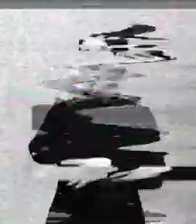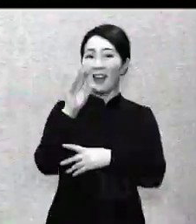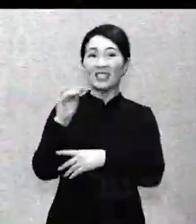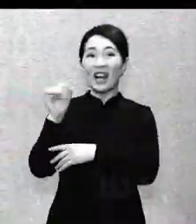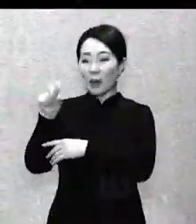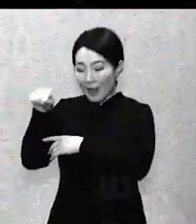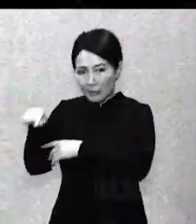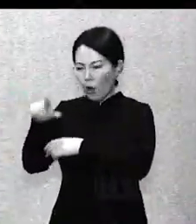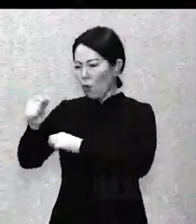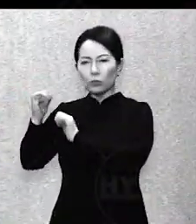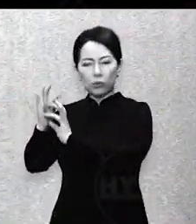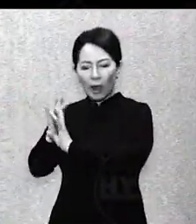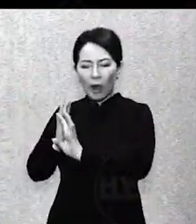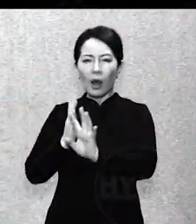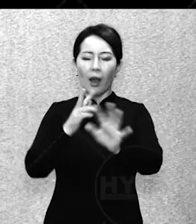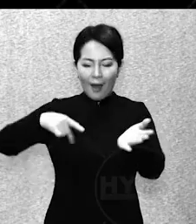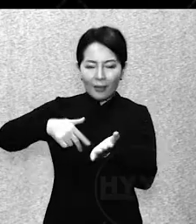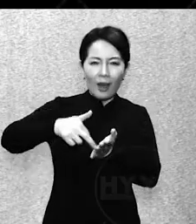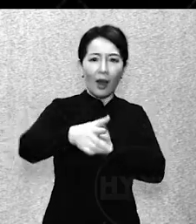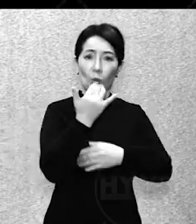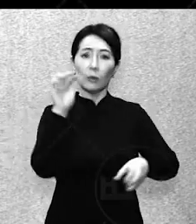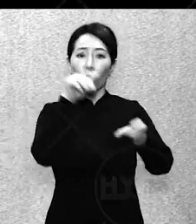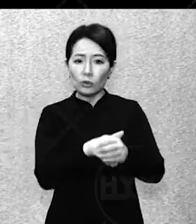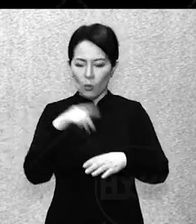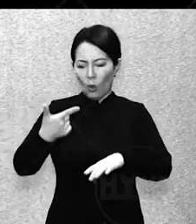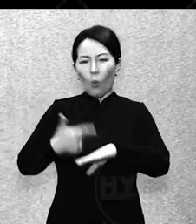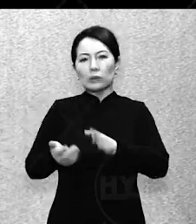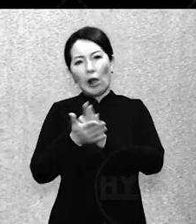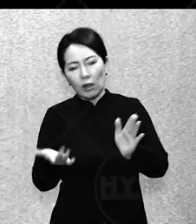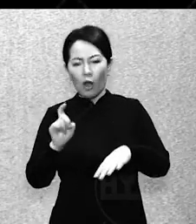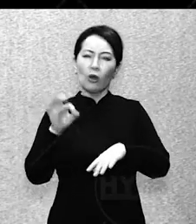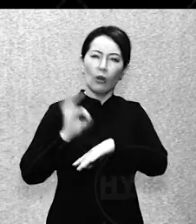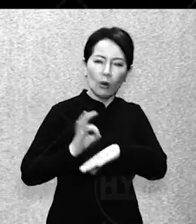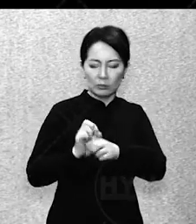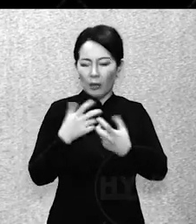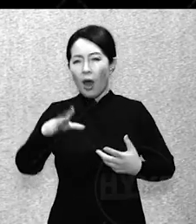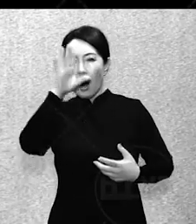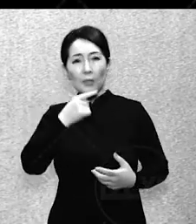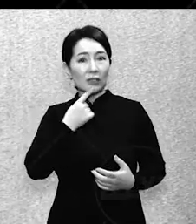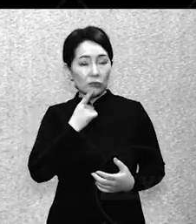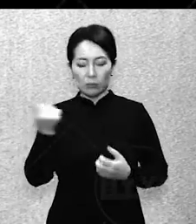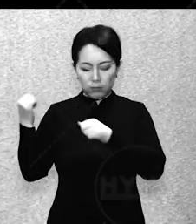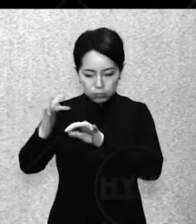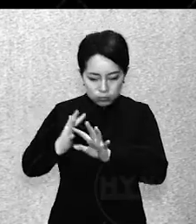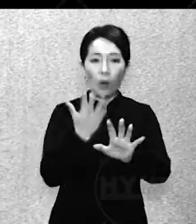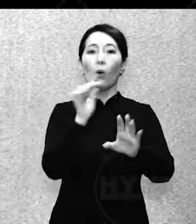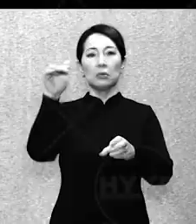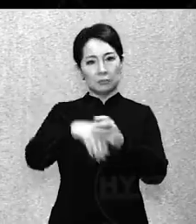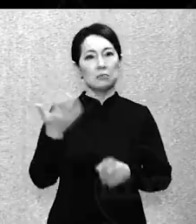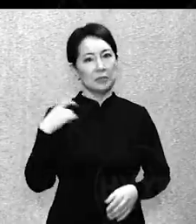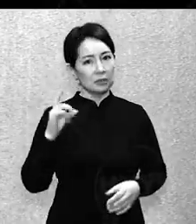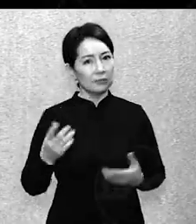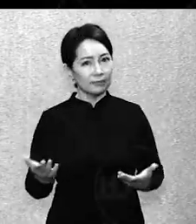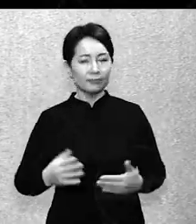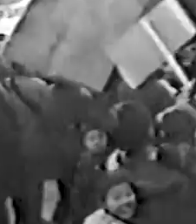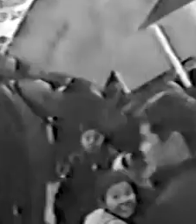Баян чангаас нь алхаж ирсэн ш. Хүмүүсийн маань гутал нь урагдаад тэгэл одоо зарим нь ингээд хөлн талхацсан ингээд зулгараад тийм хүнд